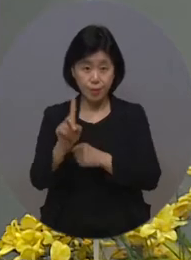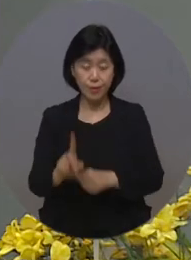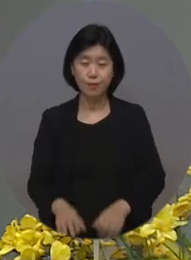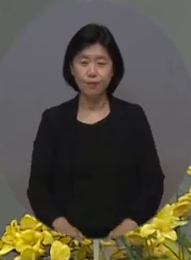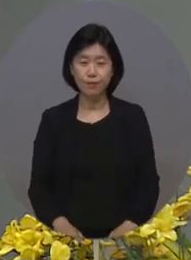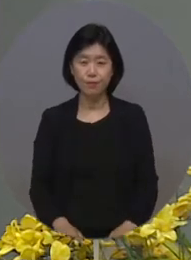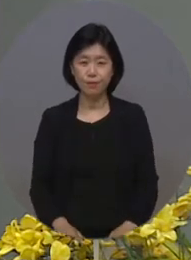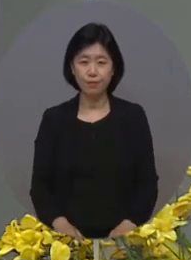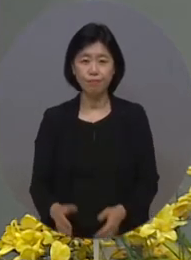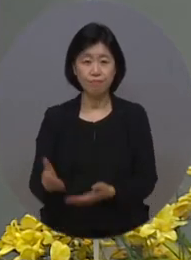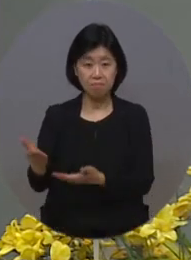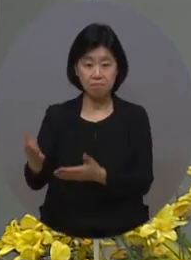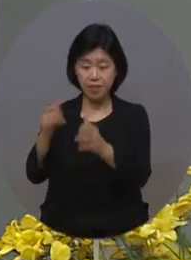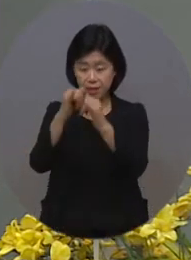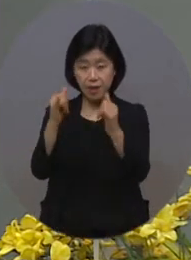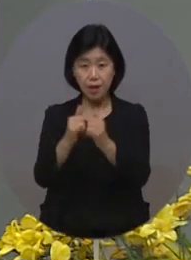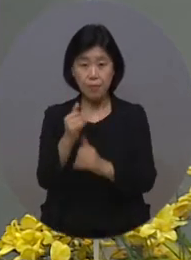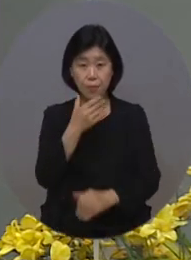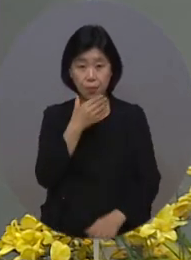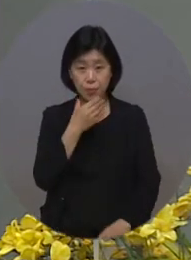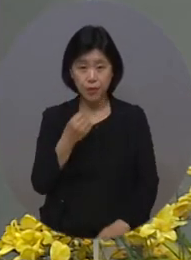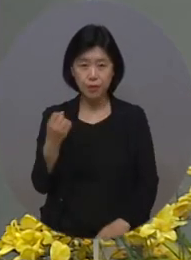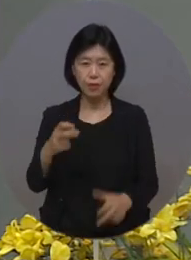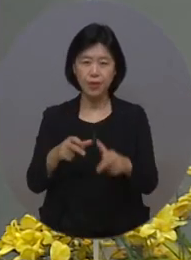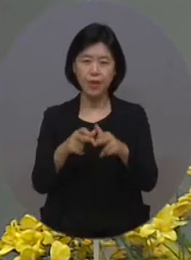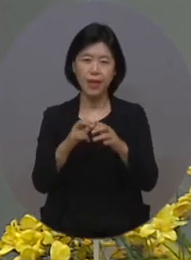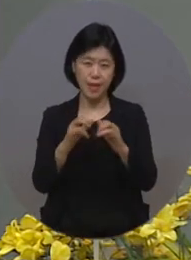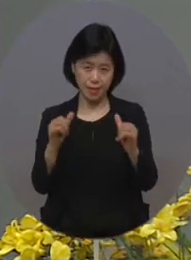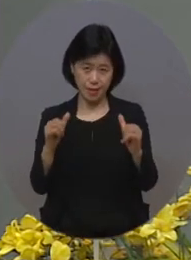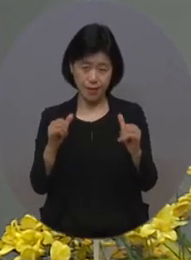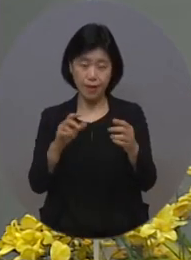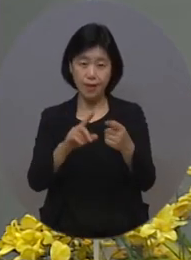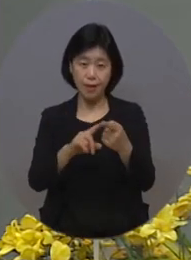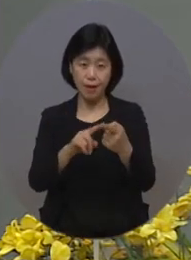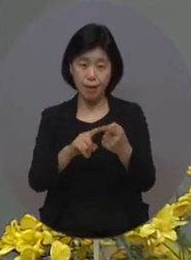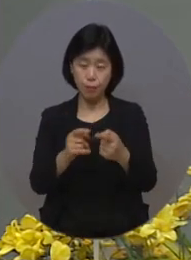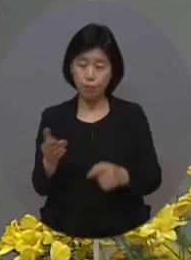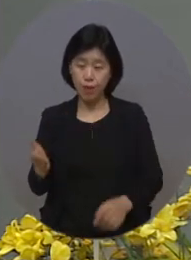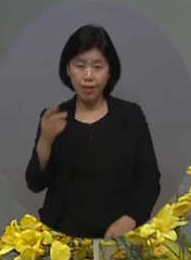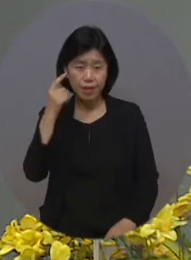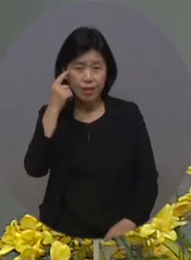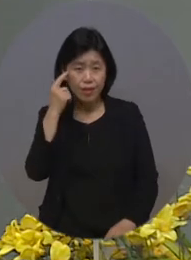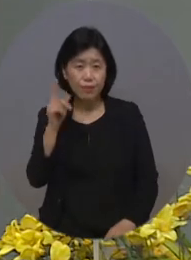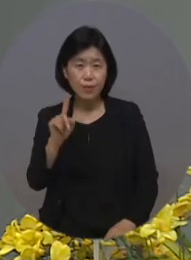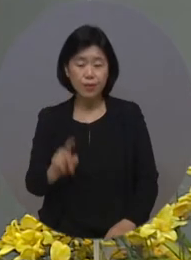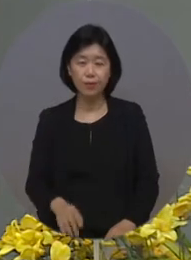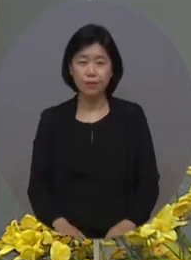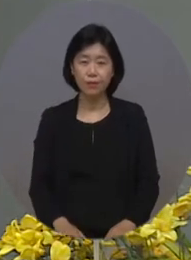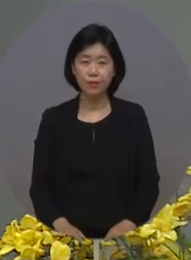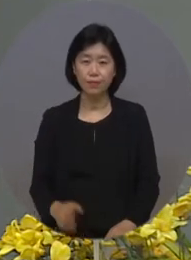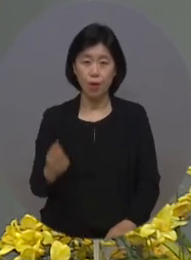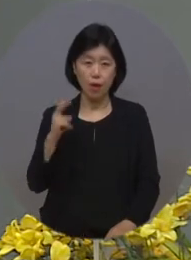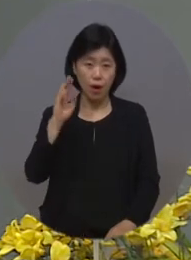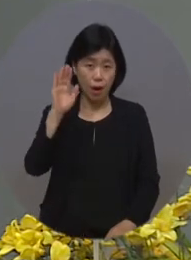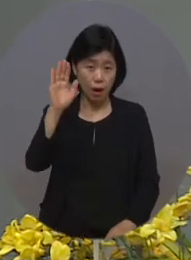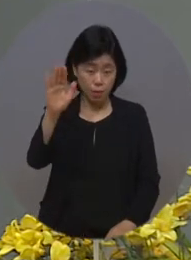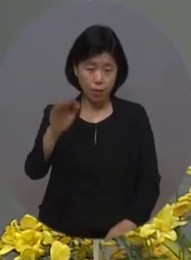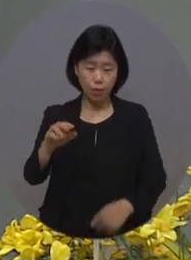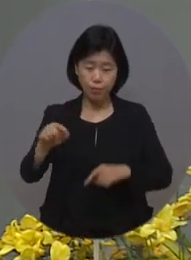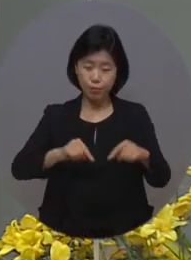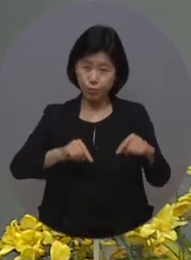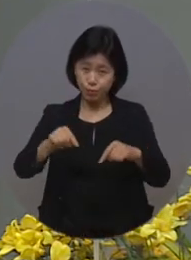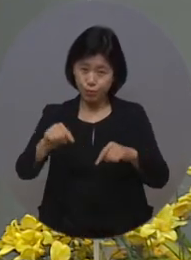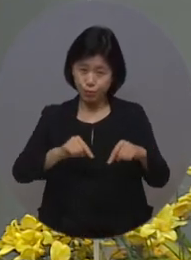면이 사회복지 의 장애인 분들의 대한 어 생 각 그리고 앞으로의 또 전기